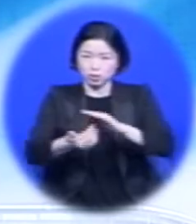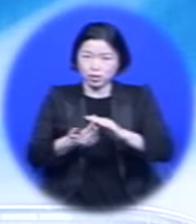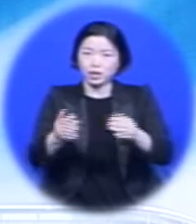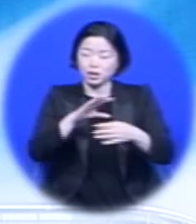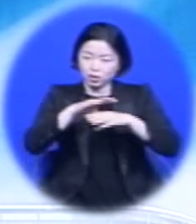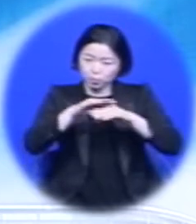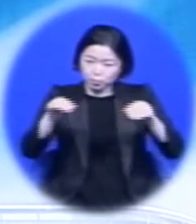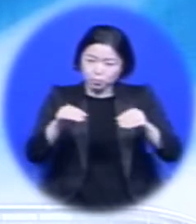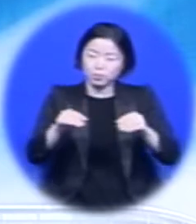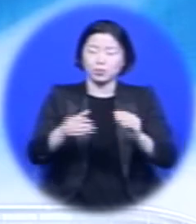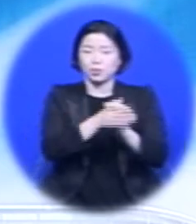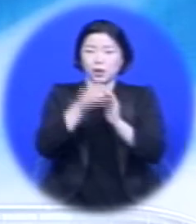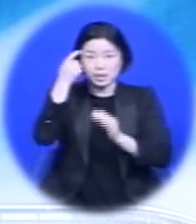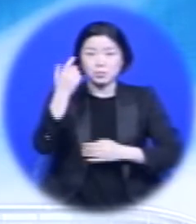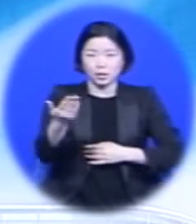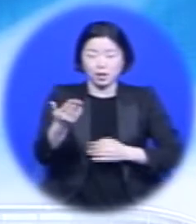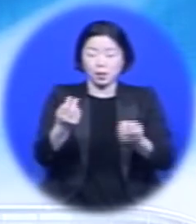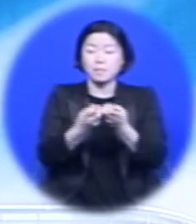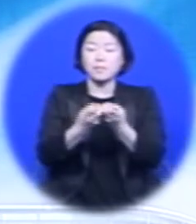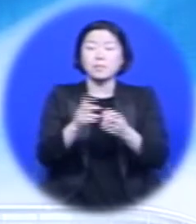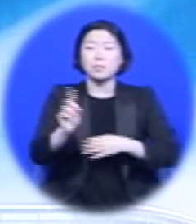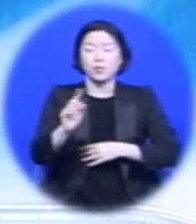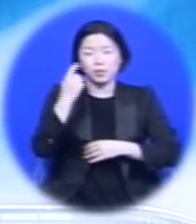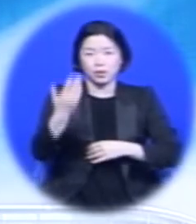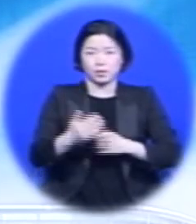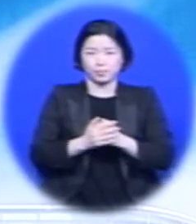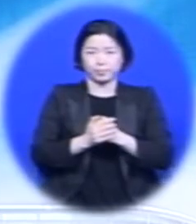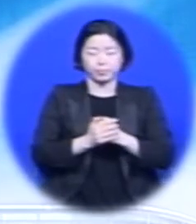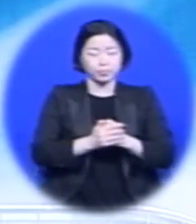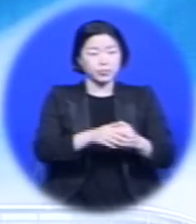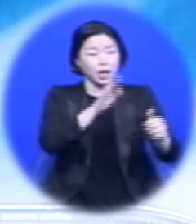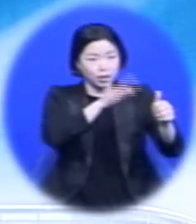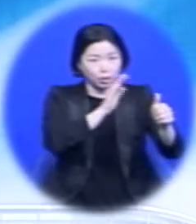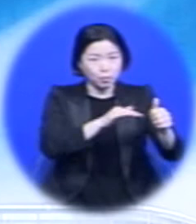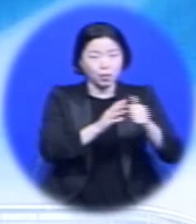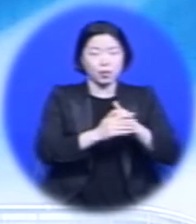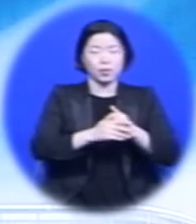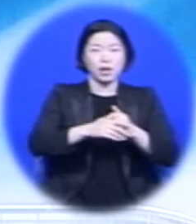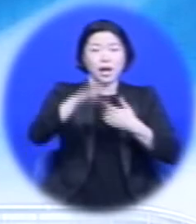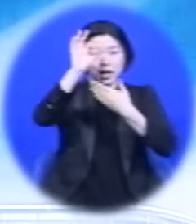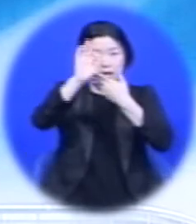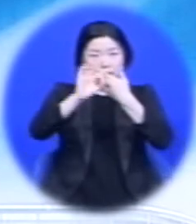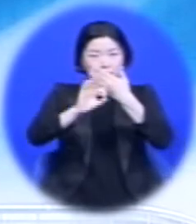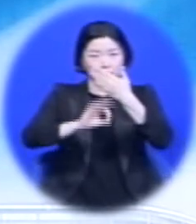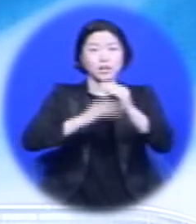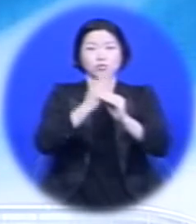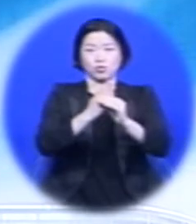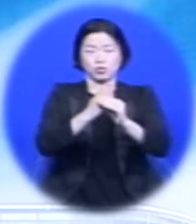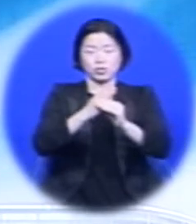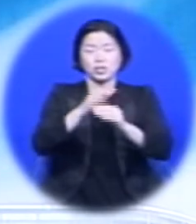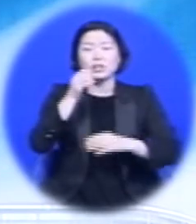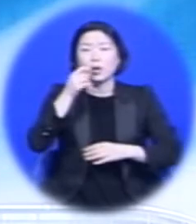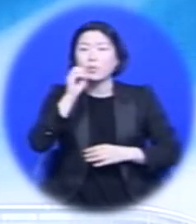그 비결이 뭐냐면, 여보, 해가 서산에 넘어가는구려.